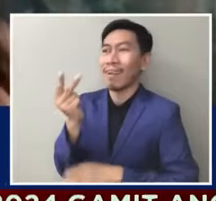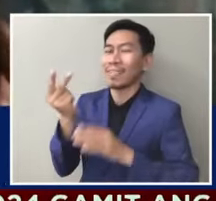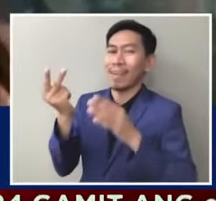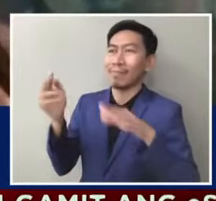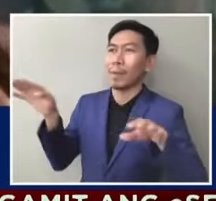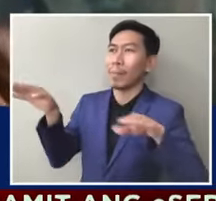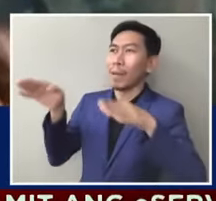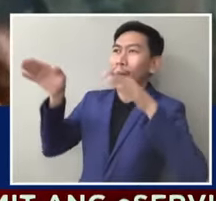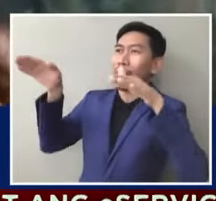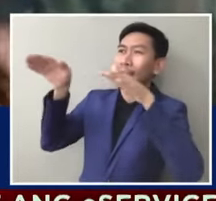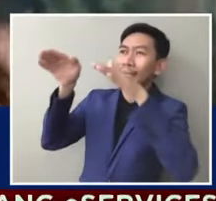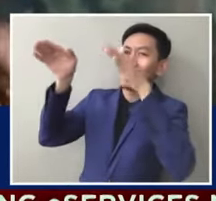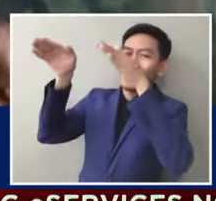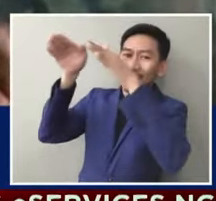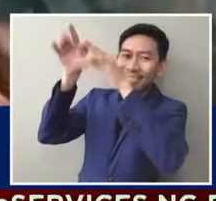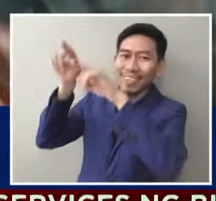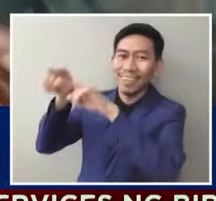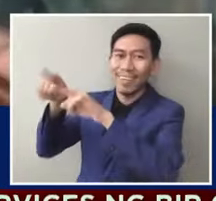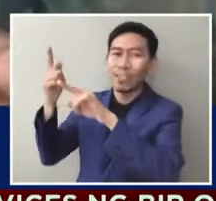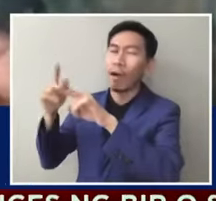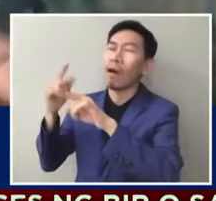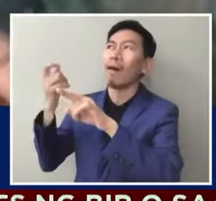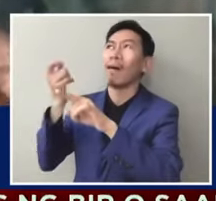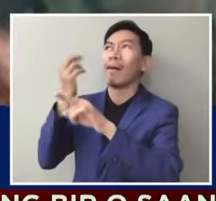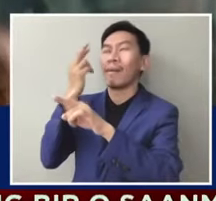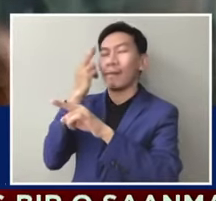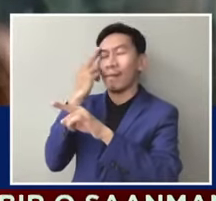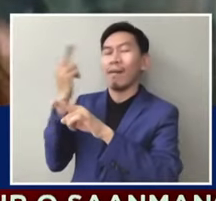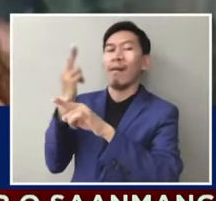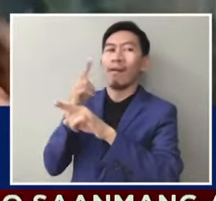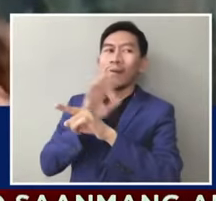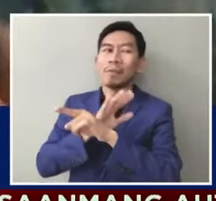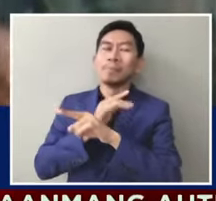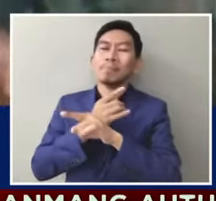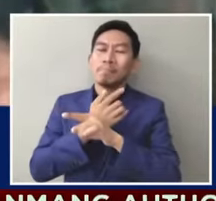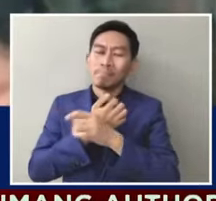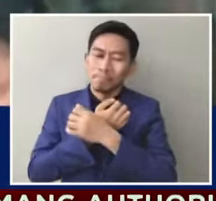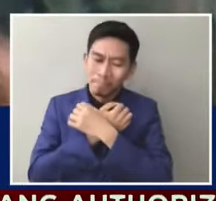ito pala yung nagagawa ng unconditional love.